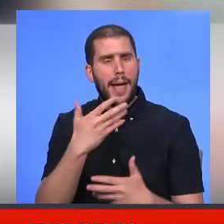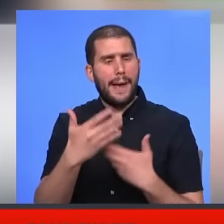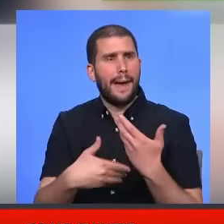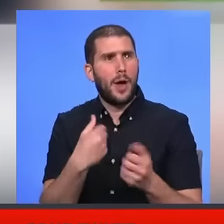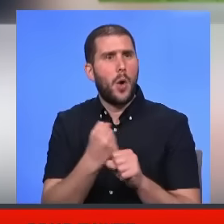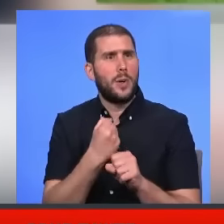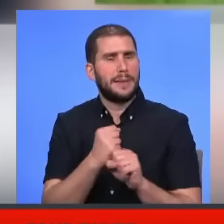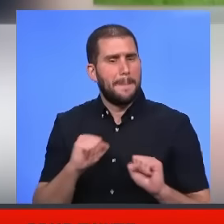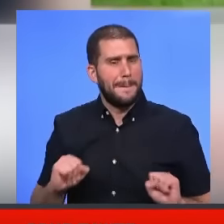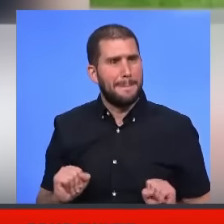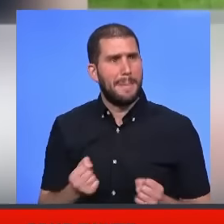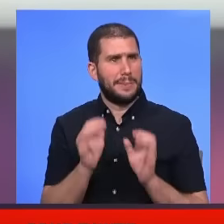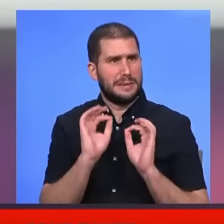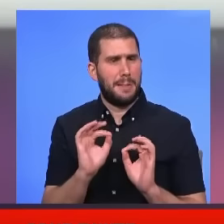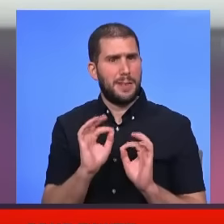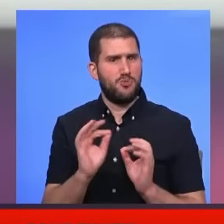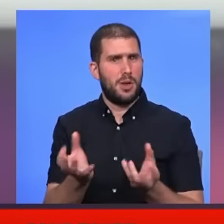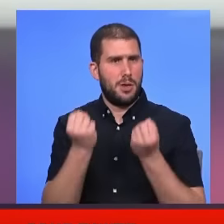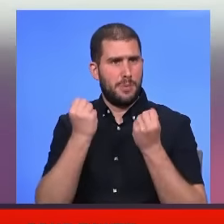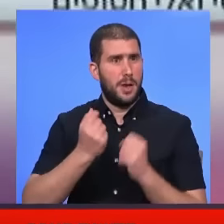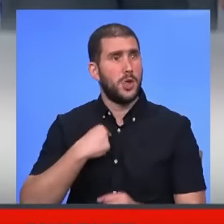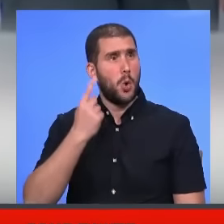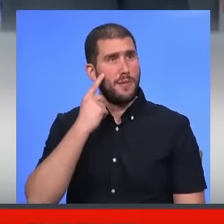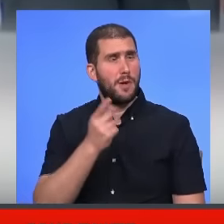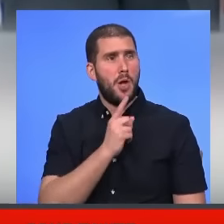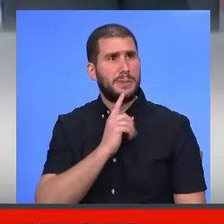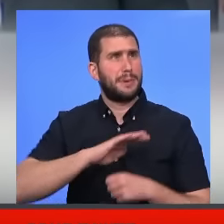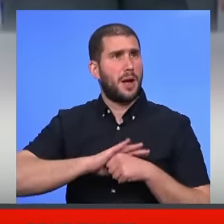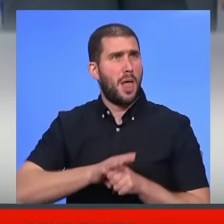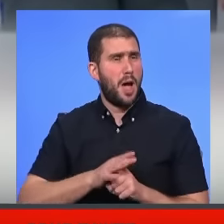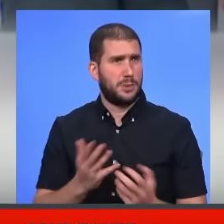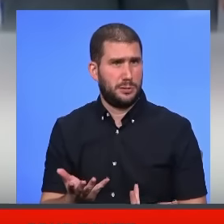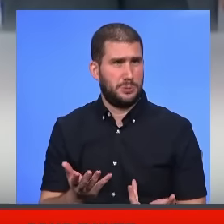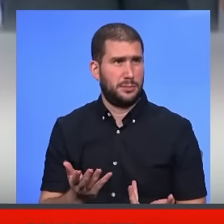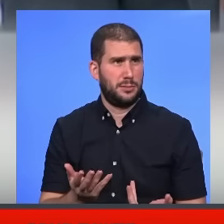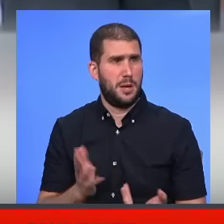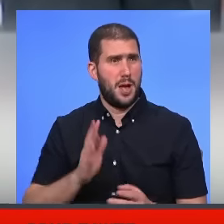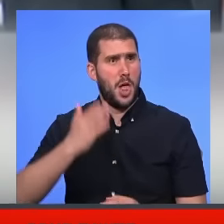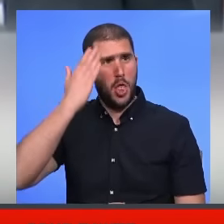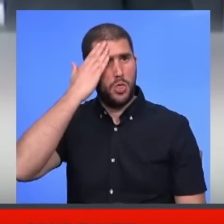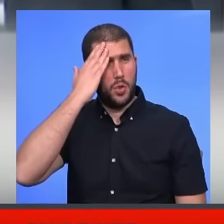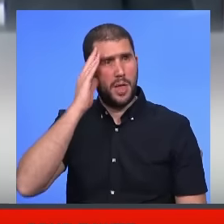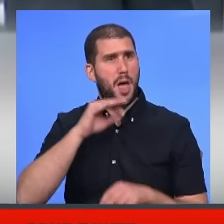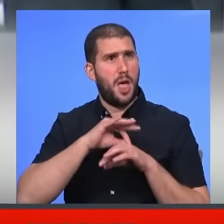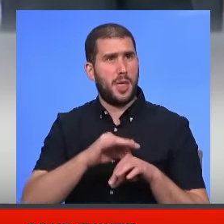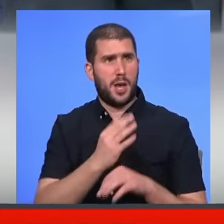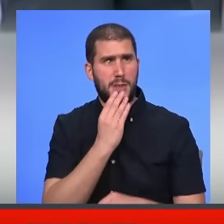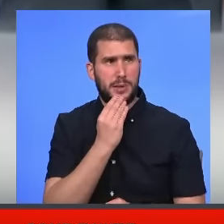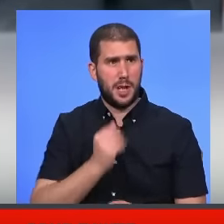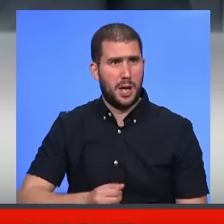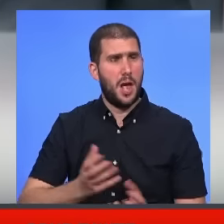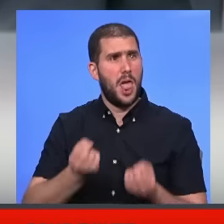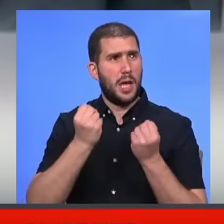עושים כאן מאמצים אמיתיים כדי להוציא אותו. אני חושב שאין מספיק לחץ על התודעה של הנהגת ישראל להציל